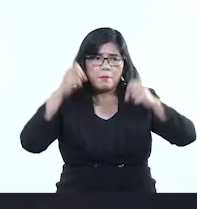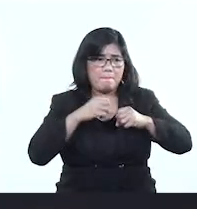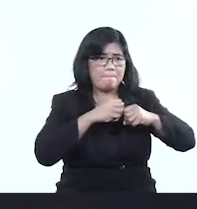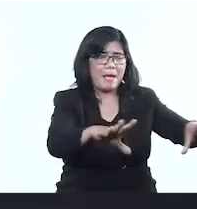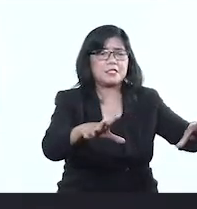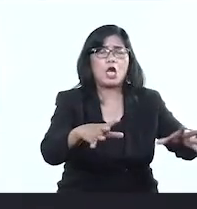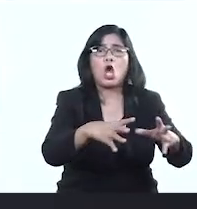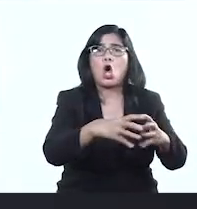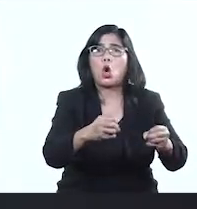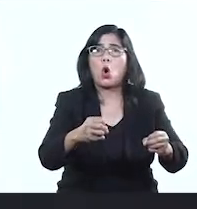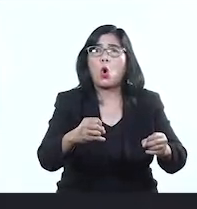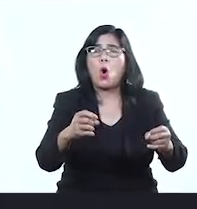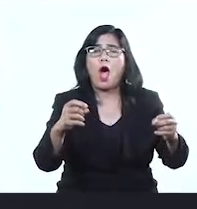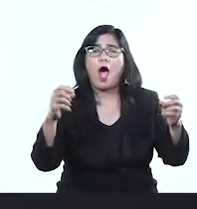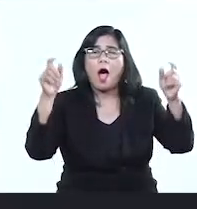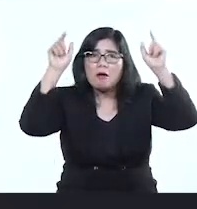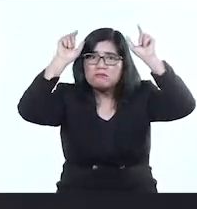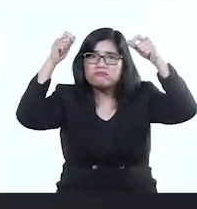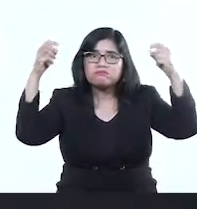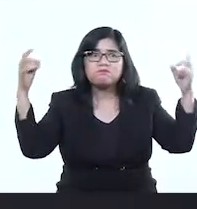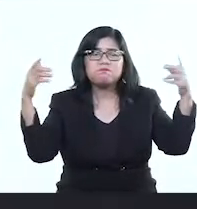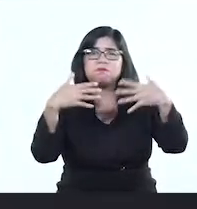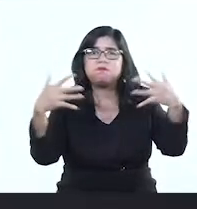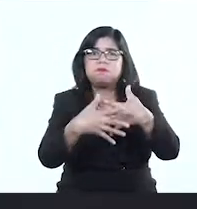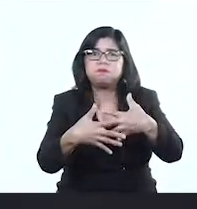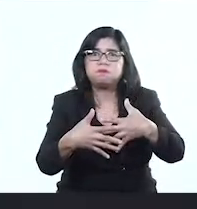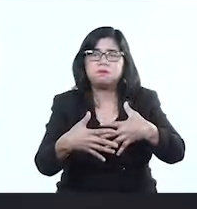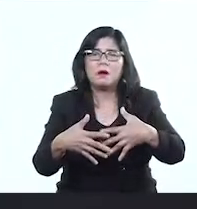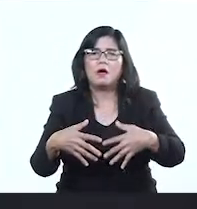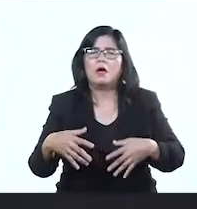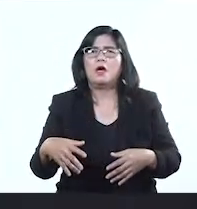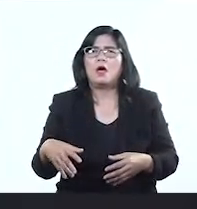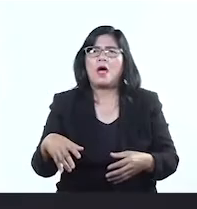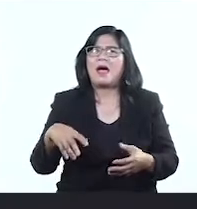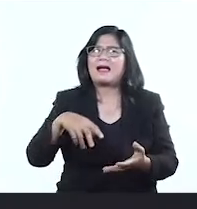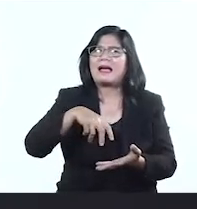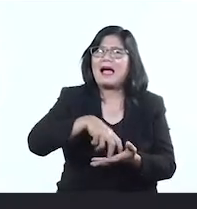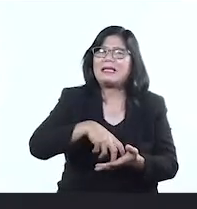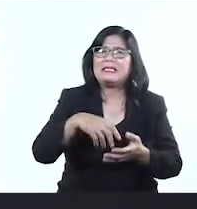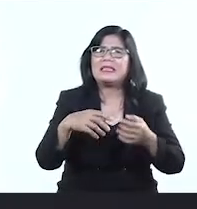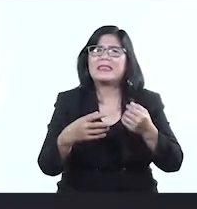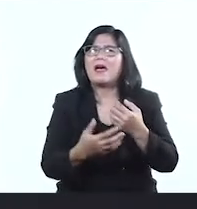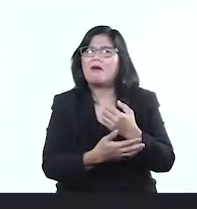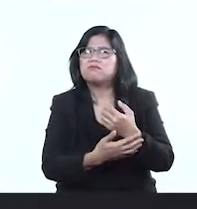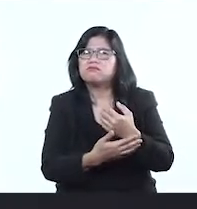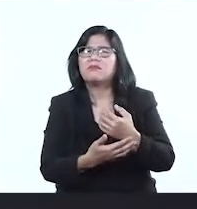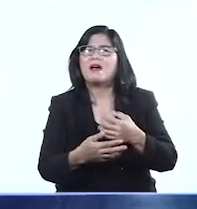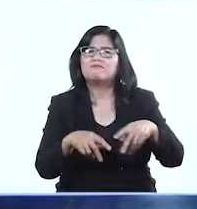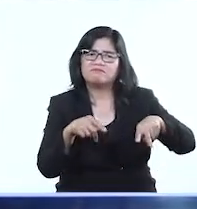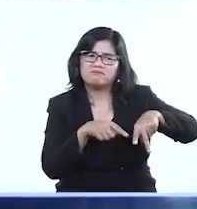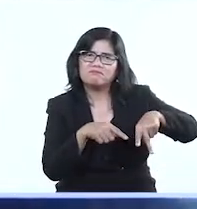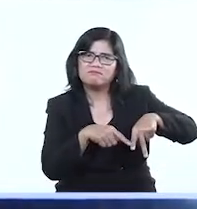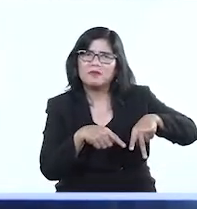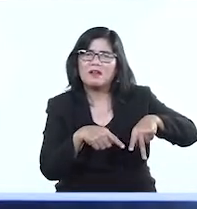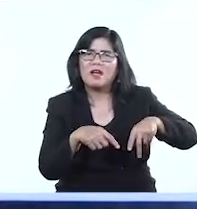jadi yang kita lihat hari-hari ini kaki tangan dari ROM Adu Domba dan perpecahan adalah kritik